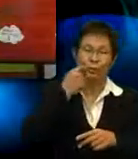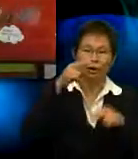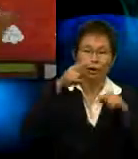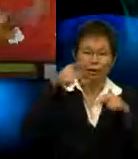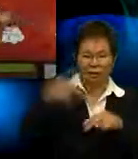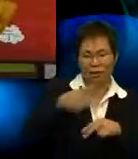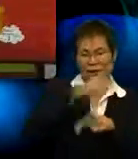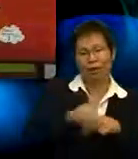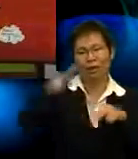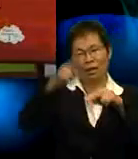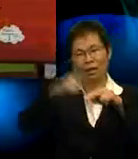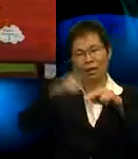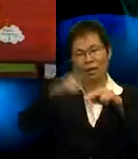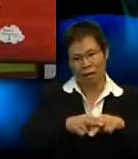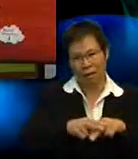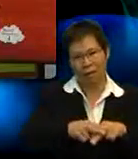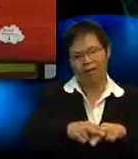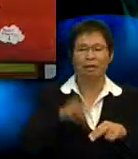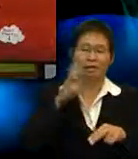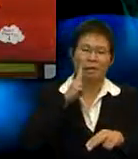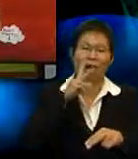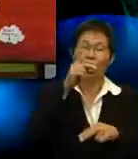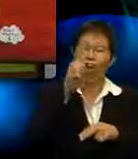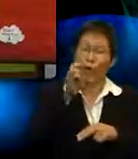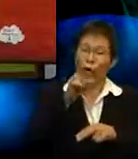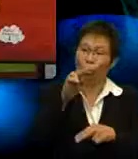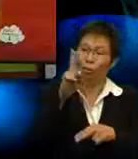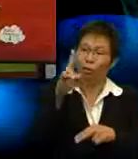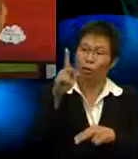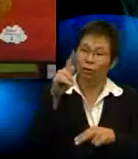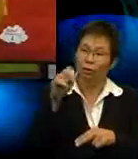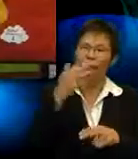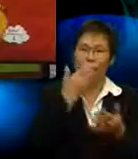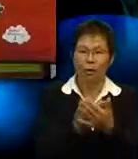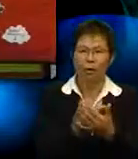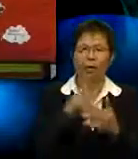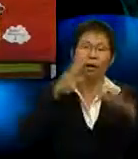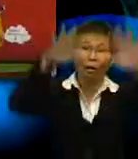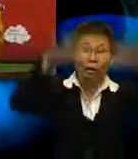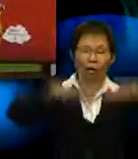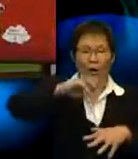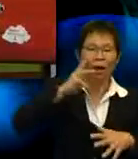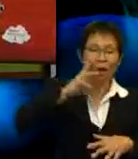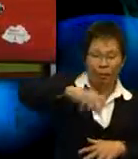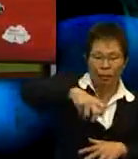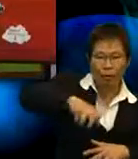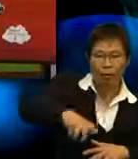cecair konduktor. Okey, bagus. Air hujan, air pili. Air